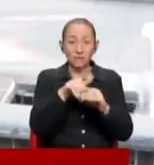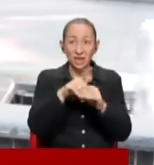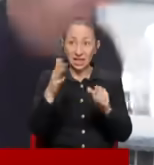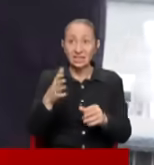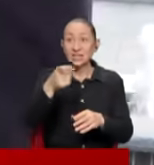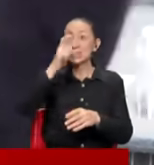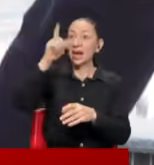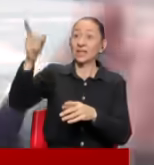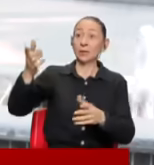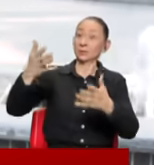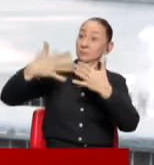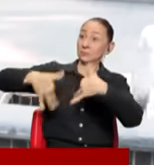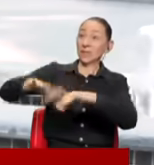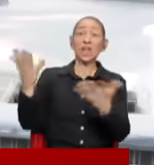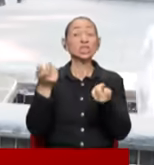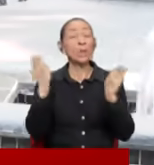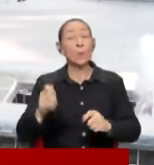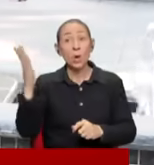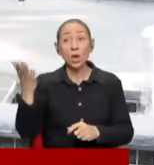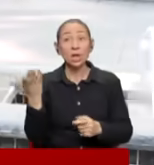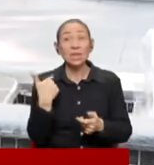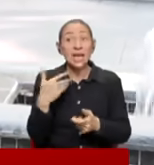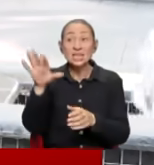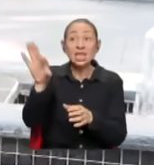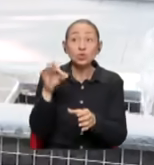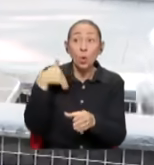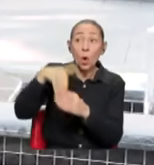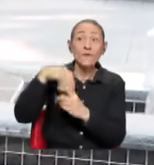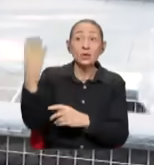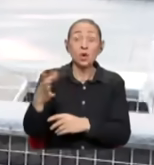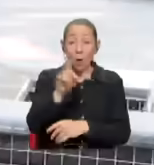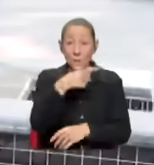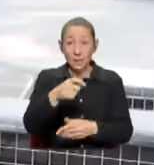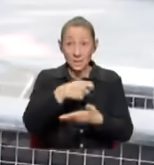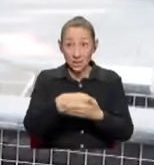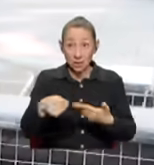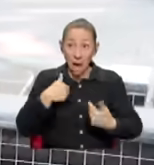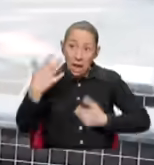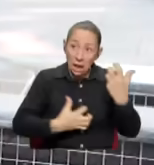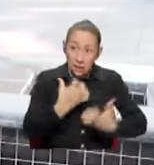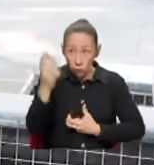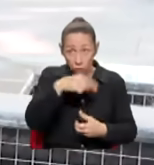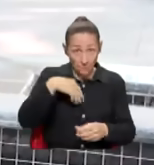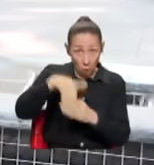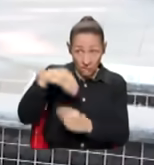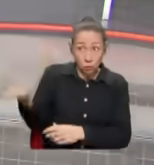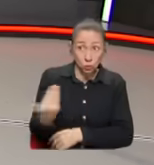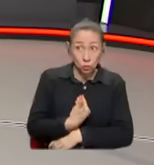ve saraydaki ahaliler ne iş yaparlar? Niye seçiyoruz biz bu insanları? 10 bin lira maaşla sürünmek için mi seçiyoruz?